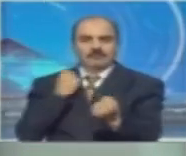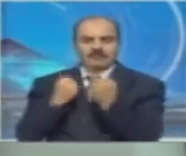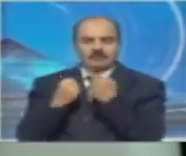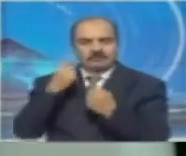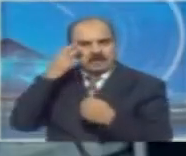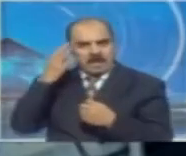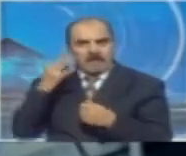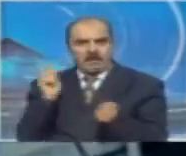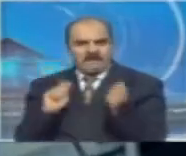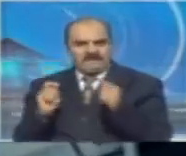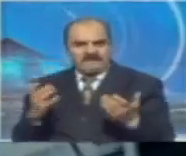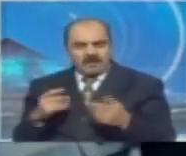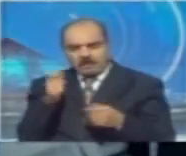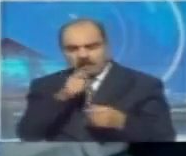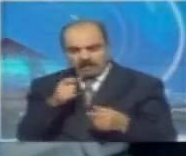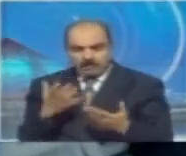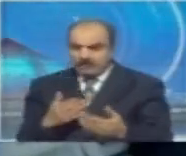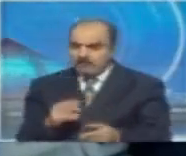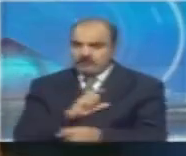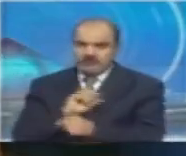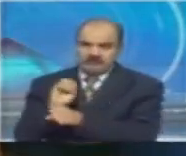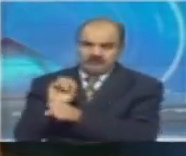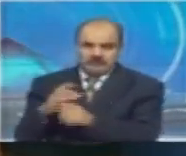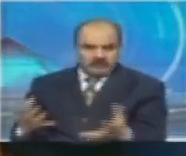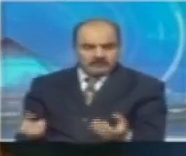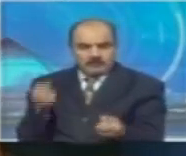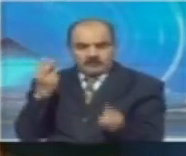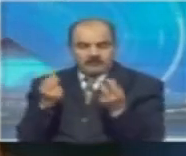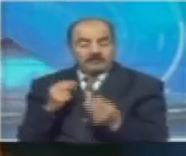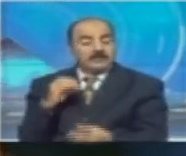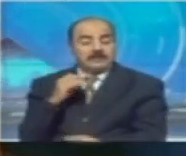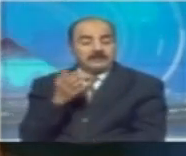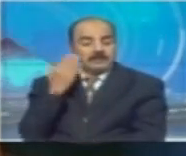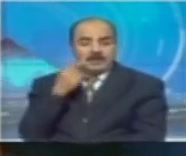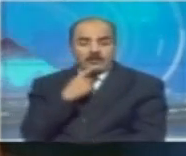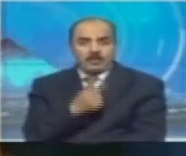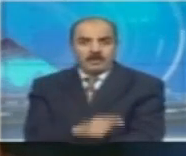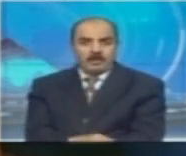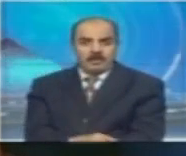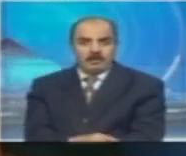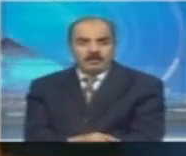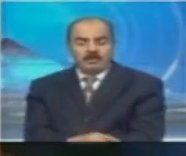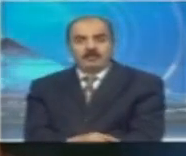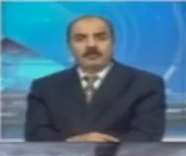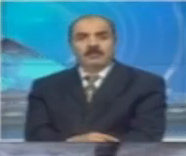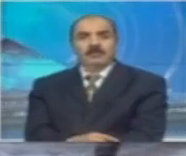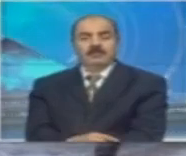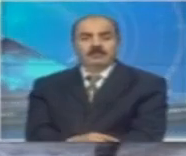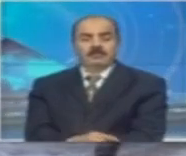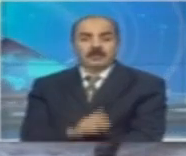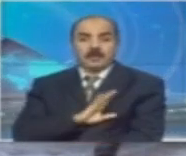والبحثيه وفي اطار تحقيق الاستفاده من مبادره السيد الرئيس عبد الفتاح السيسي رئيس الجمهوريه